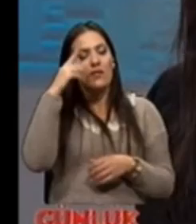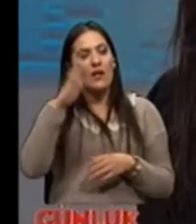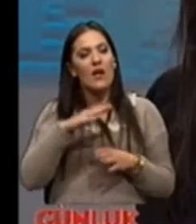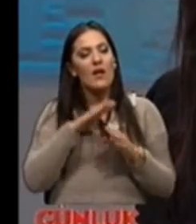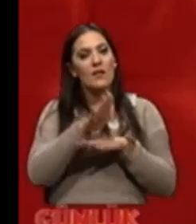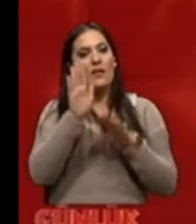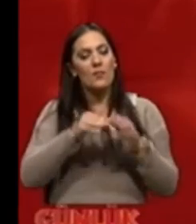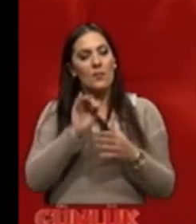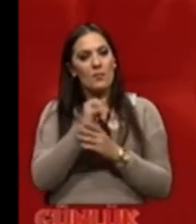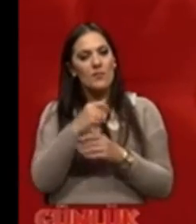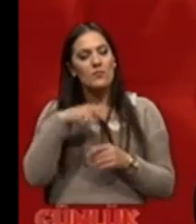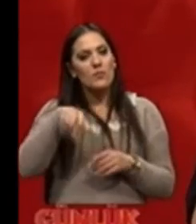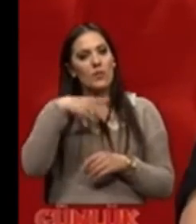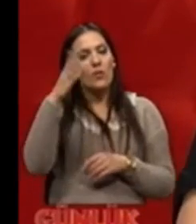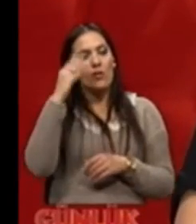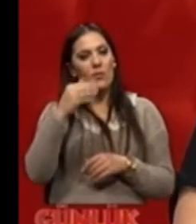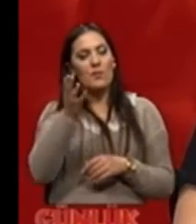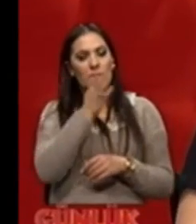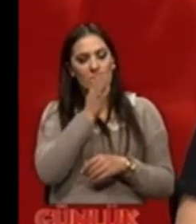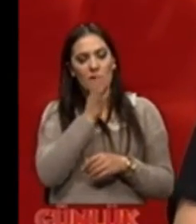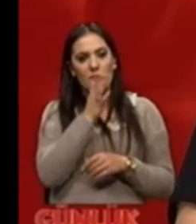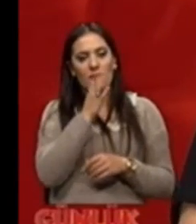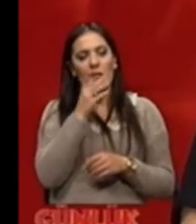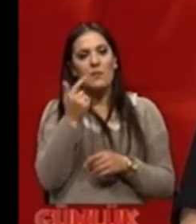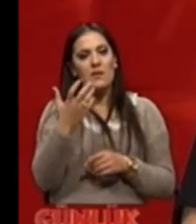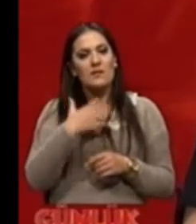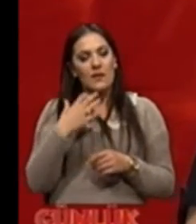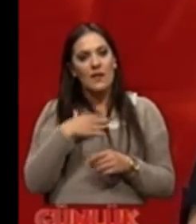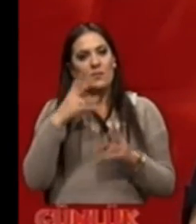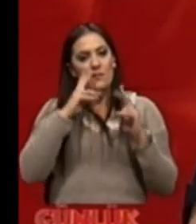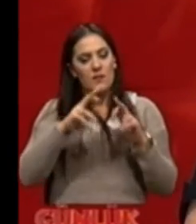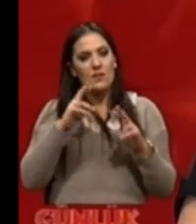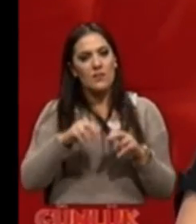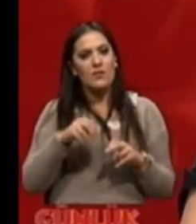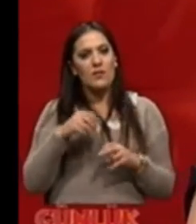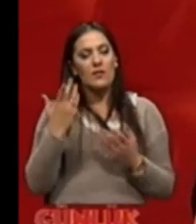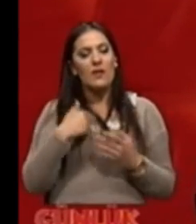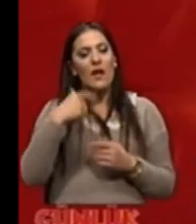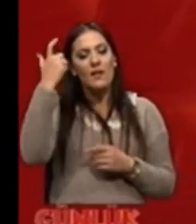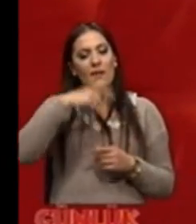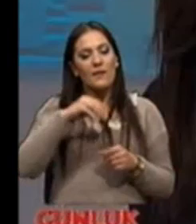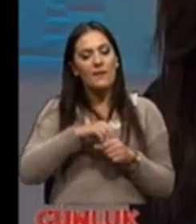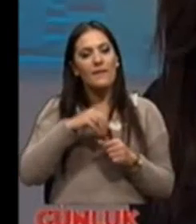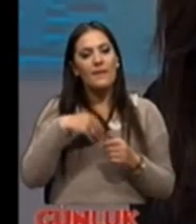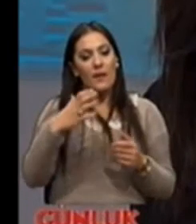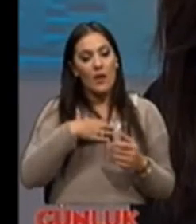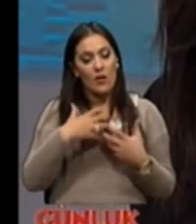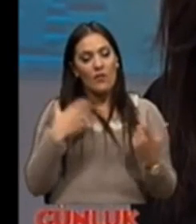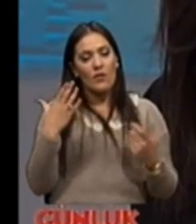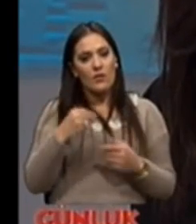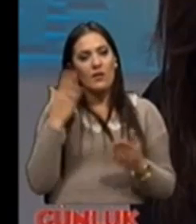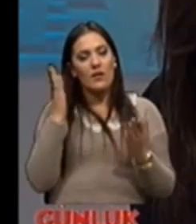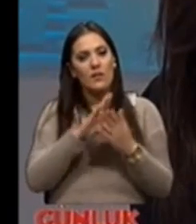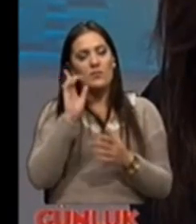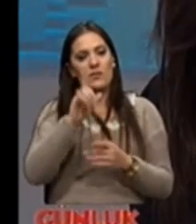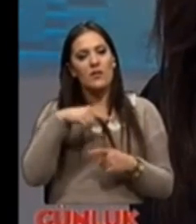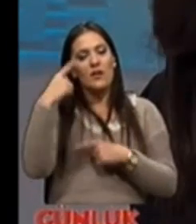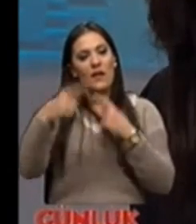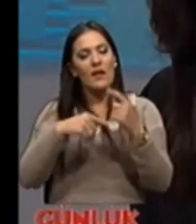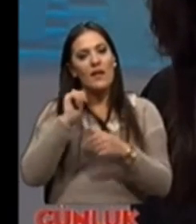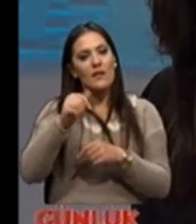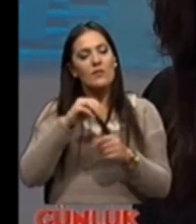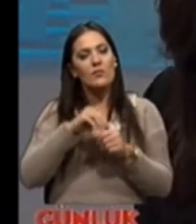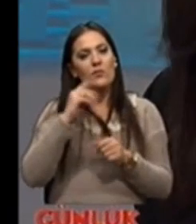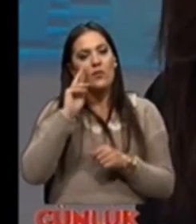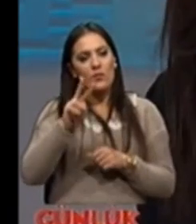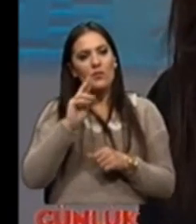öğrenmek, bilmek, biraz da kendimiz araştıralım. Yani proaktif yaklaşmak gerekiyor galiba. Birazcık gelecek günleri görerek. Çok teşekkür ediyoruz